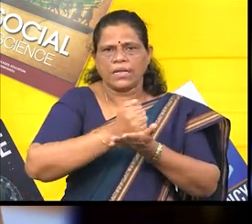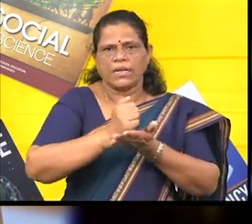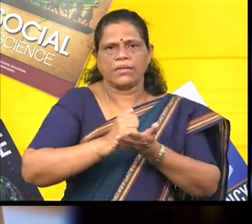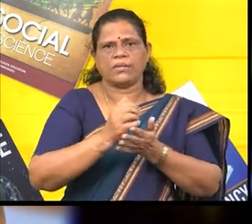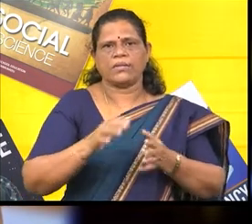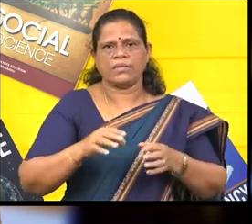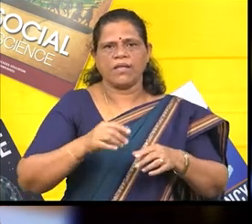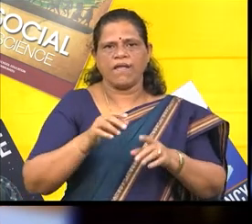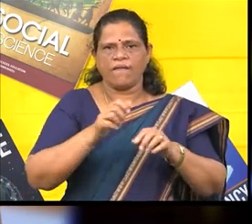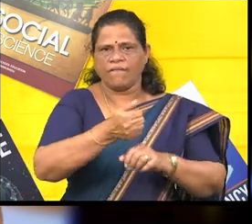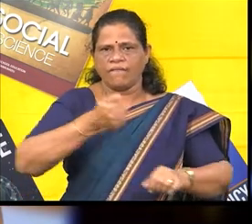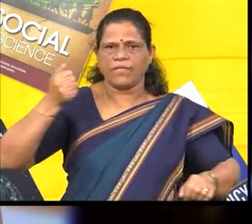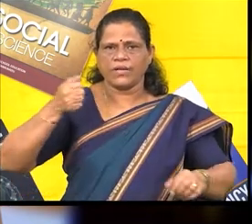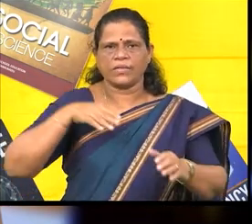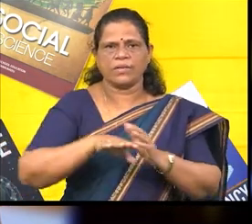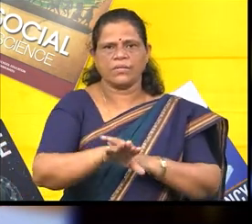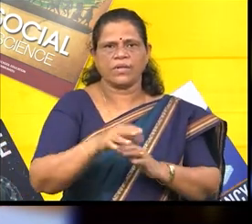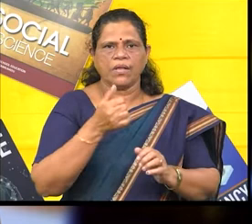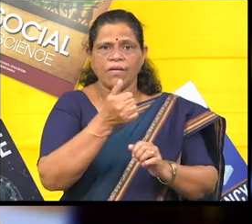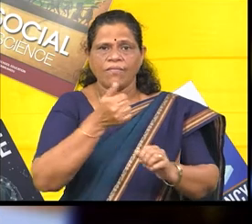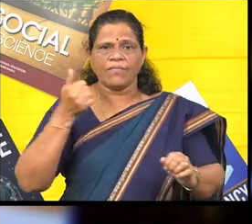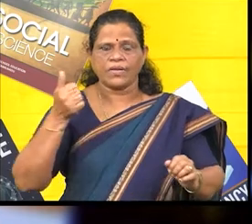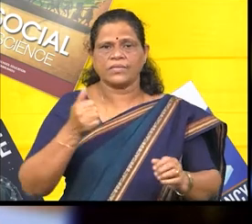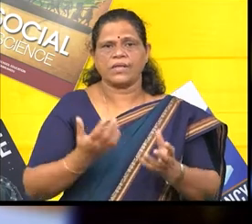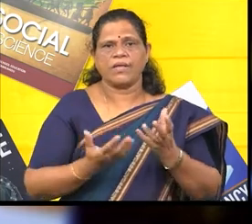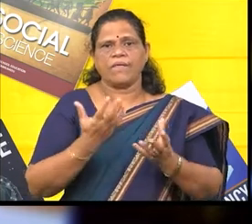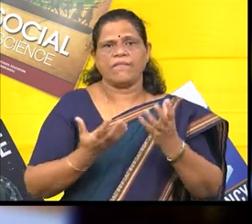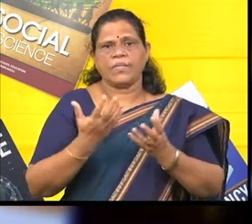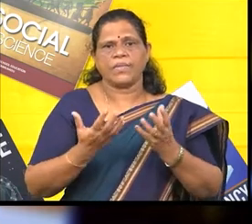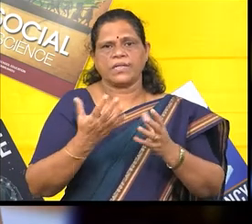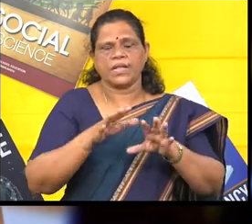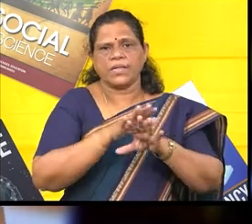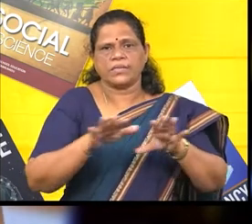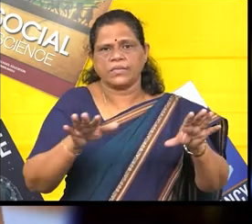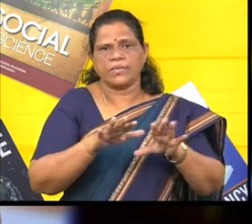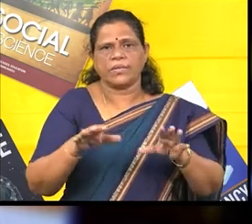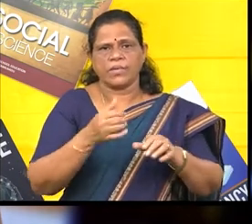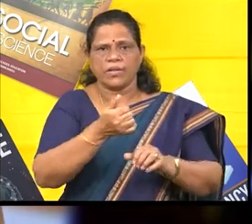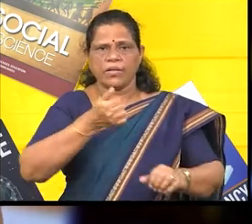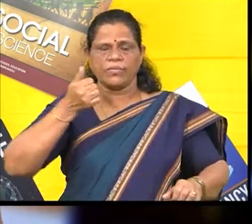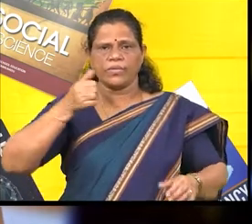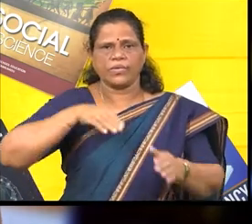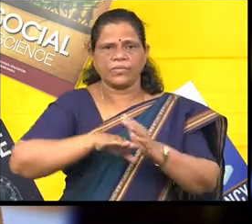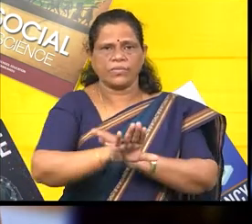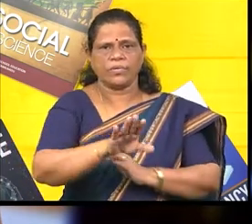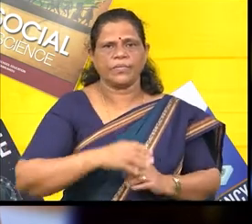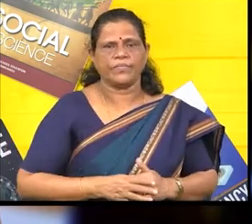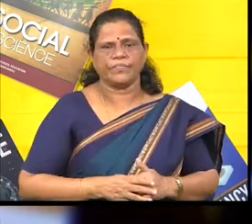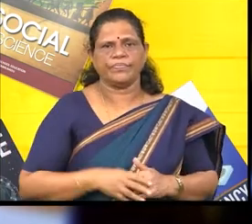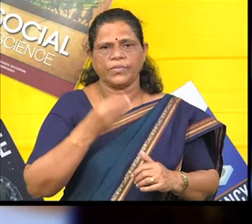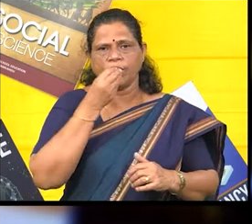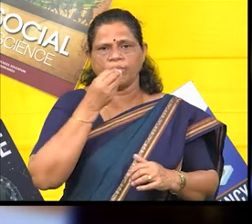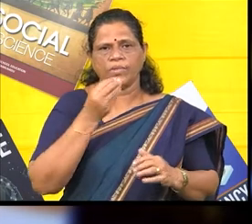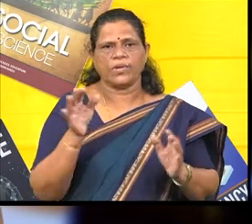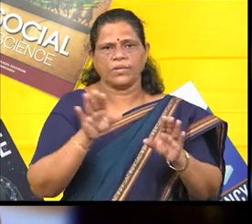பண்ணுறோம், நம்ம ஃப்ரிட்ஜில் போட்டு அடைச்சி வைக்கிறோம். அது எதுக்காக ஃப்ரிட்ஜில், அது வெப்பநிலையால் சிதைவடையாமல் இருப்பதற்காக நம்ம ஃப்ரிட்ஜில் போட்டு நம்ம என்ன பண்ணுறோம், அடைச்சி